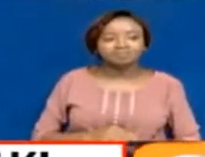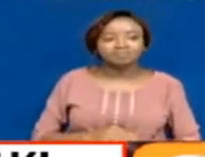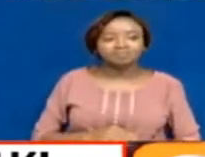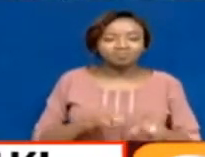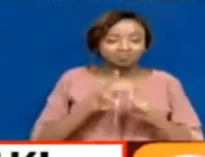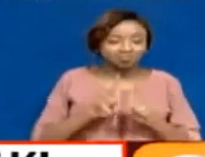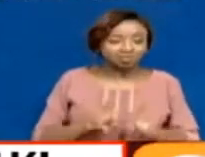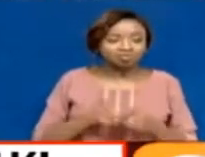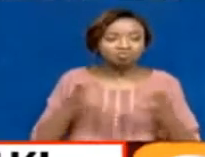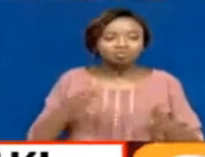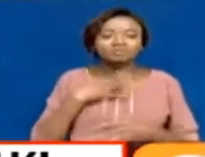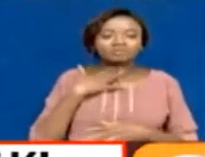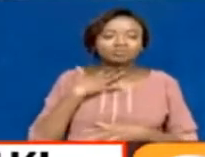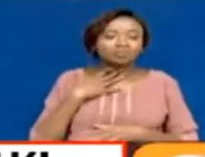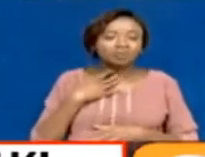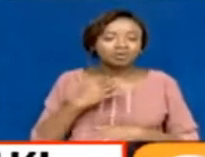tuombe